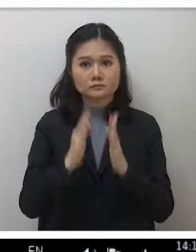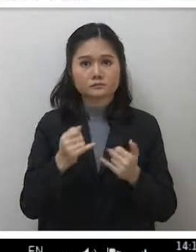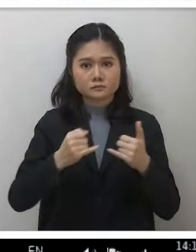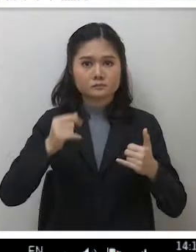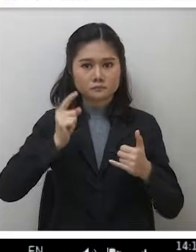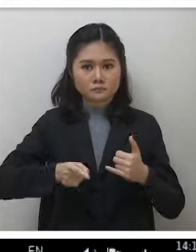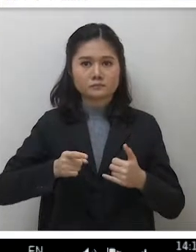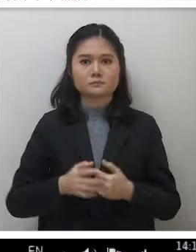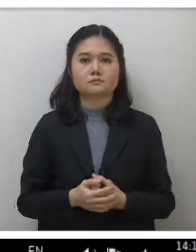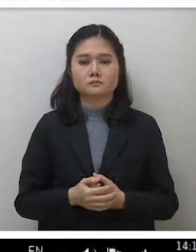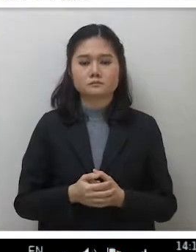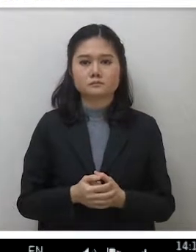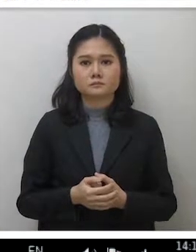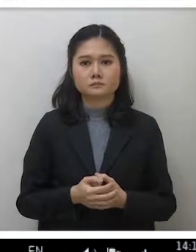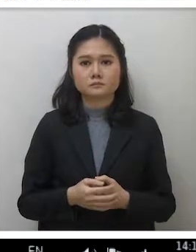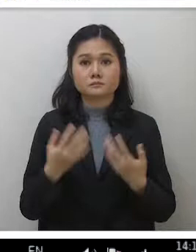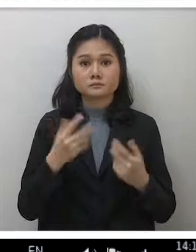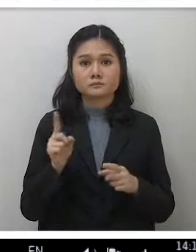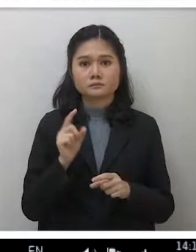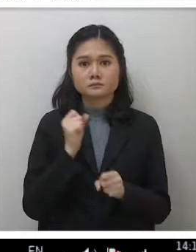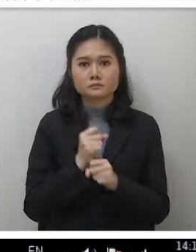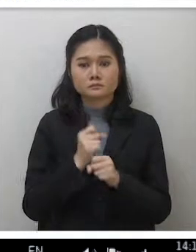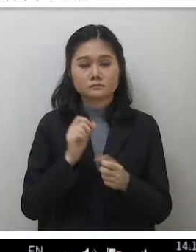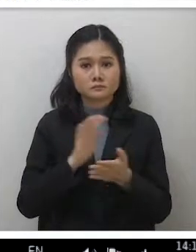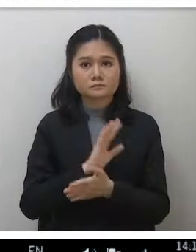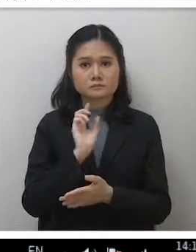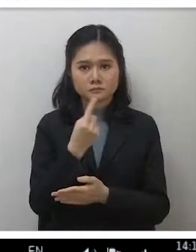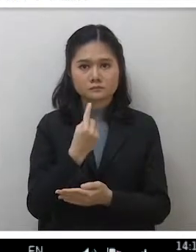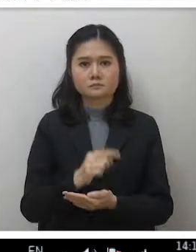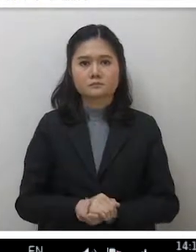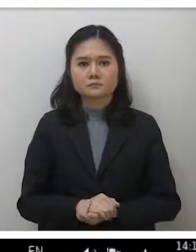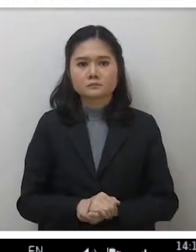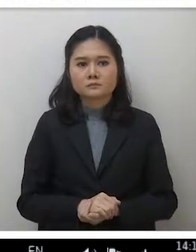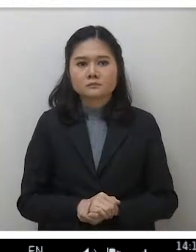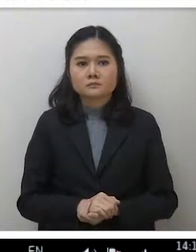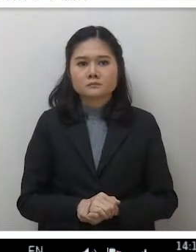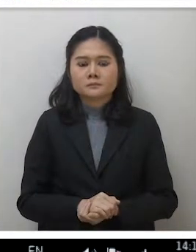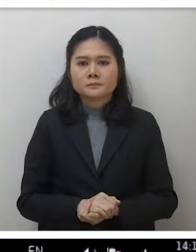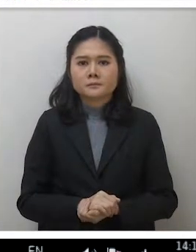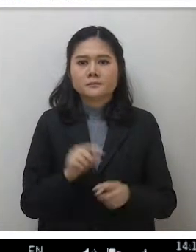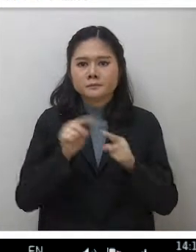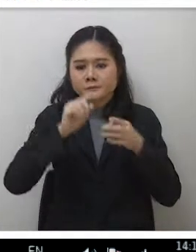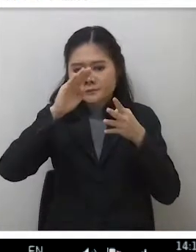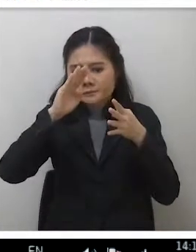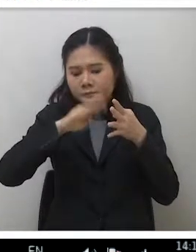ริงแล้วเราก็สร้างเลเยอร์ใหม่ขึ้นมาอีกอันหนึ่งนะครับดึงไว้ใ